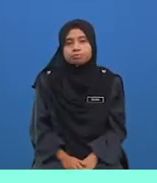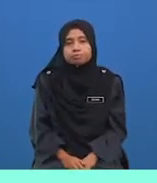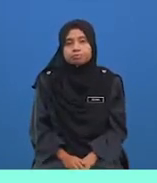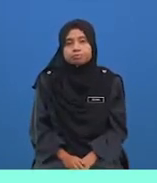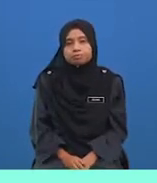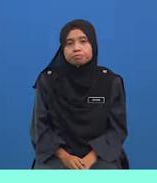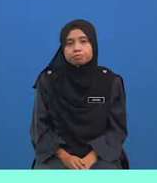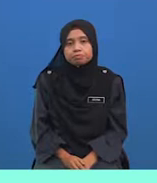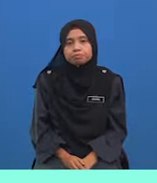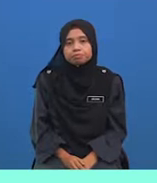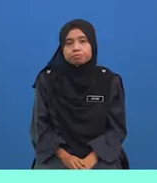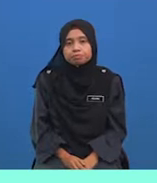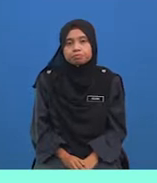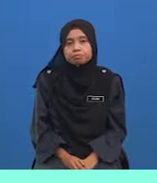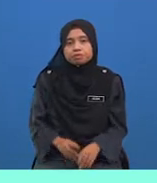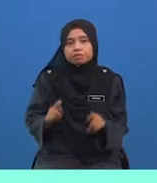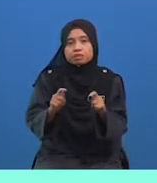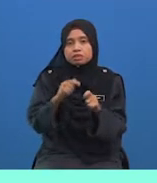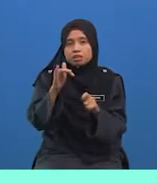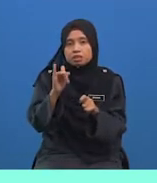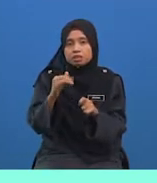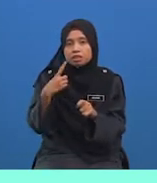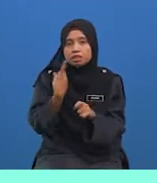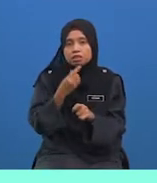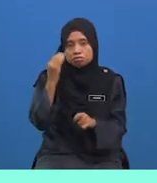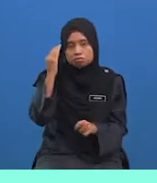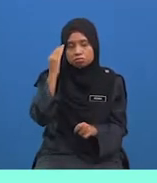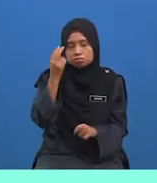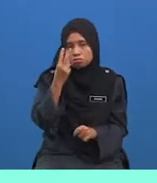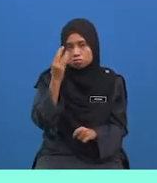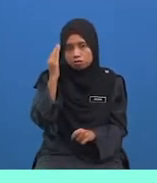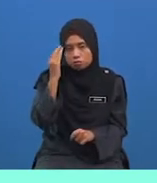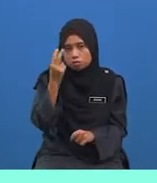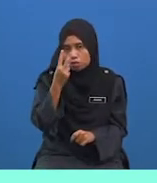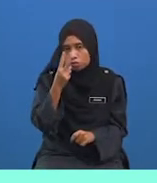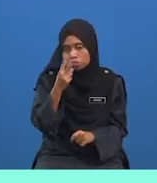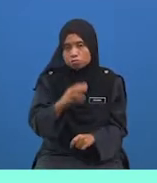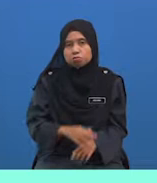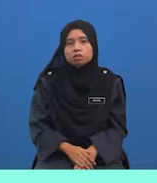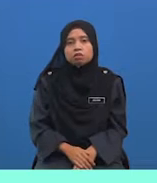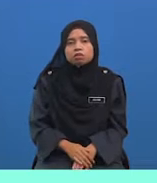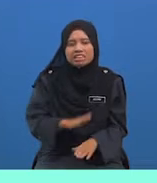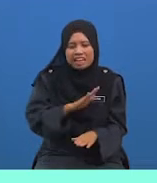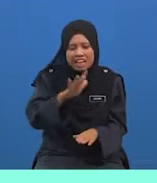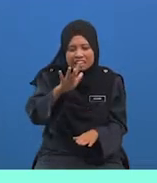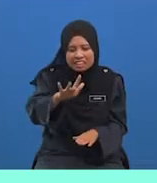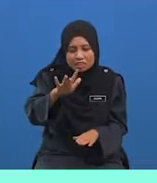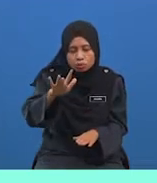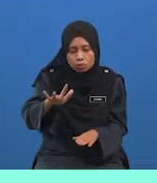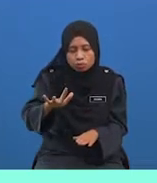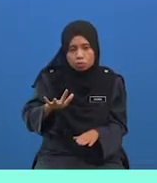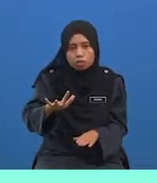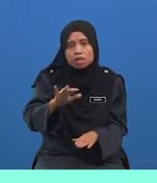ke-8, adalah seperti yang kita perlu elakkan diri daripada menyentuh